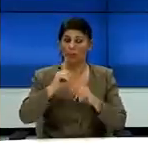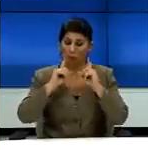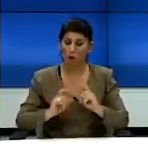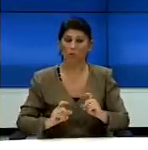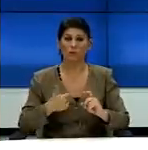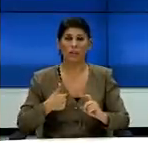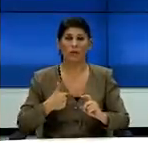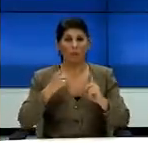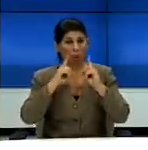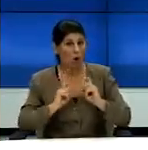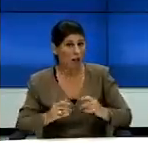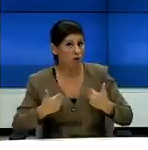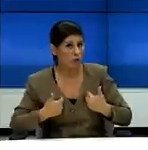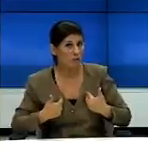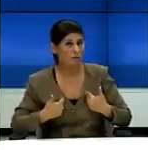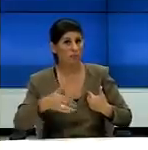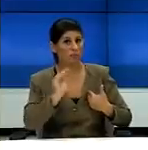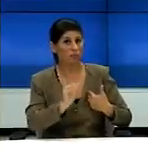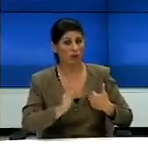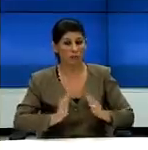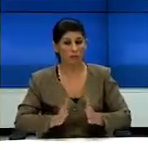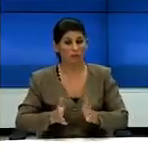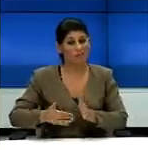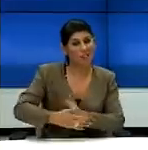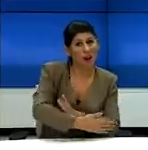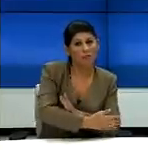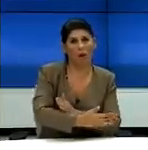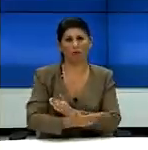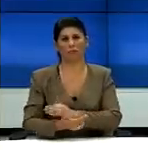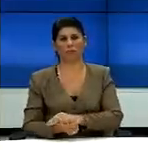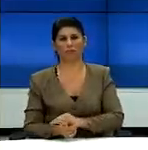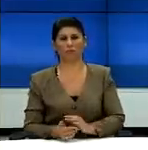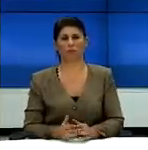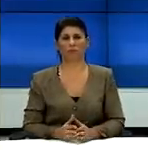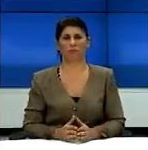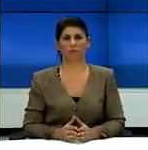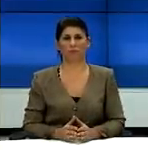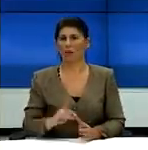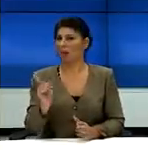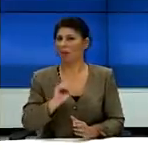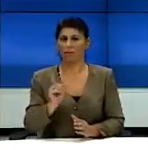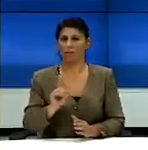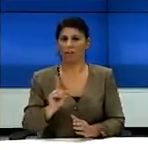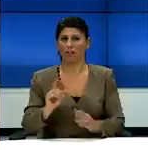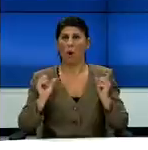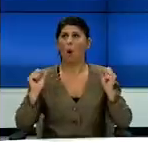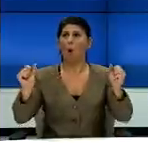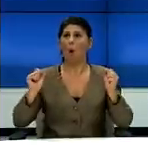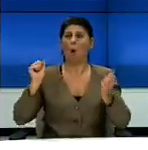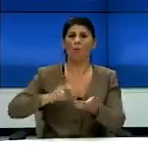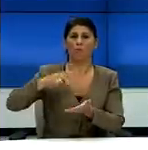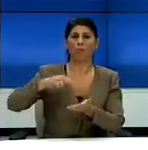έχουμε χρέος να σας επισημαίνουμε ότι πορεύεστε στραβά. Και ότι δεν είναι για να πανηγυρίζετε που